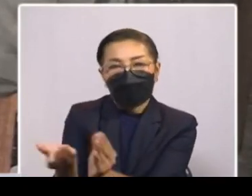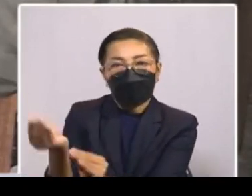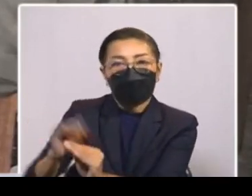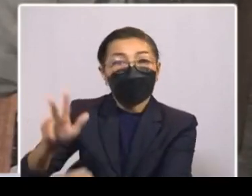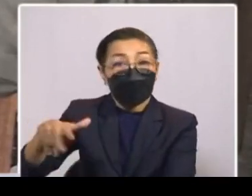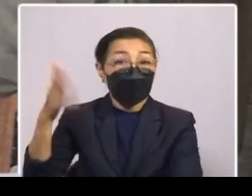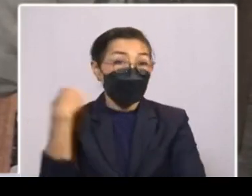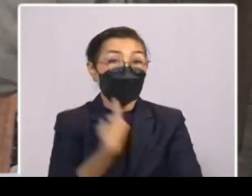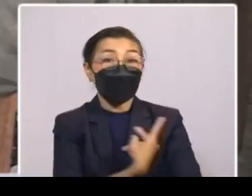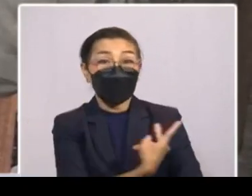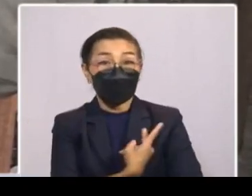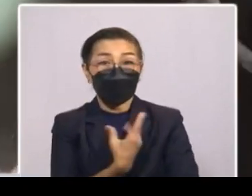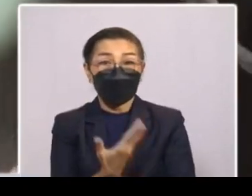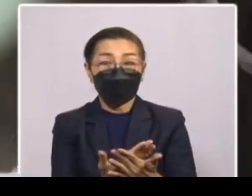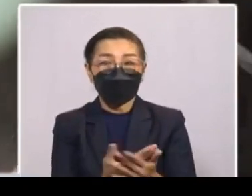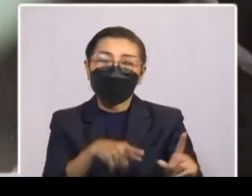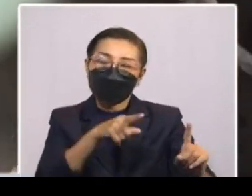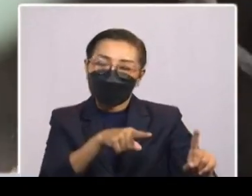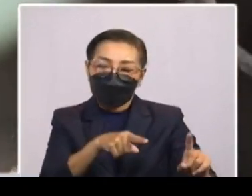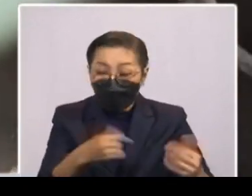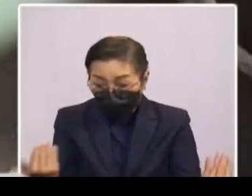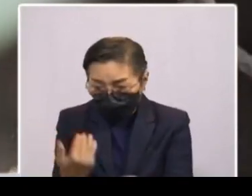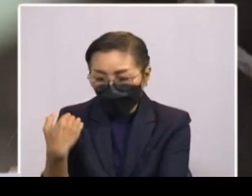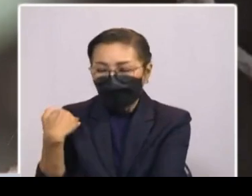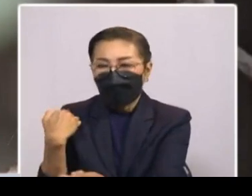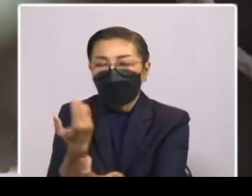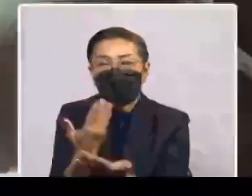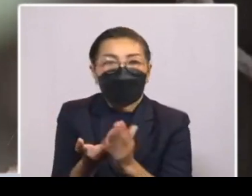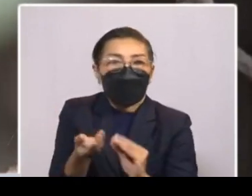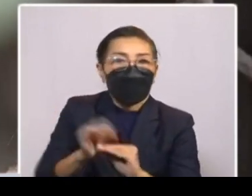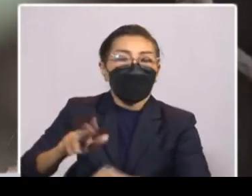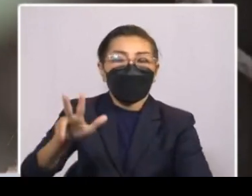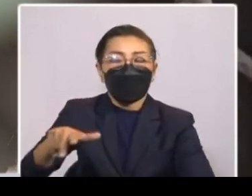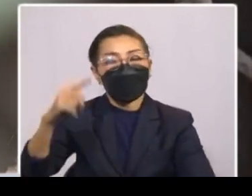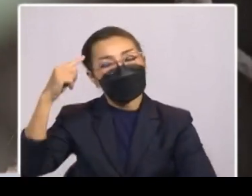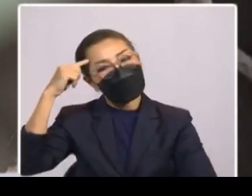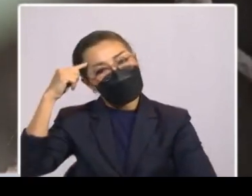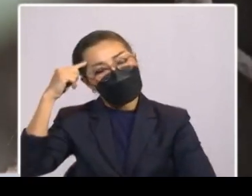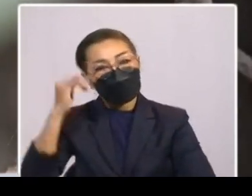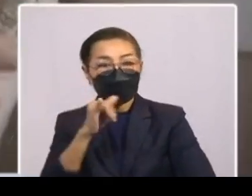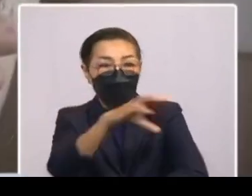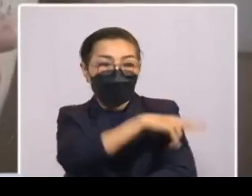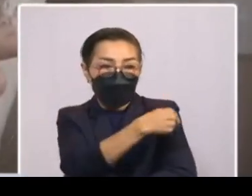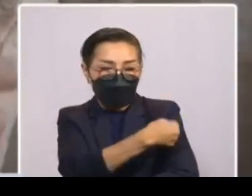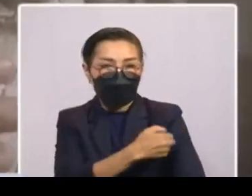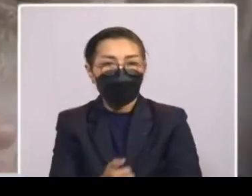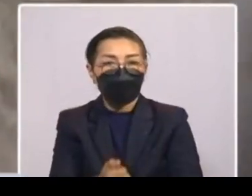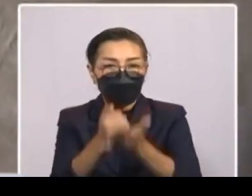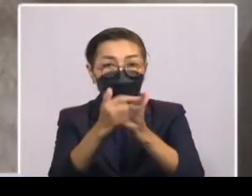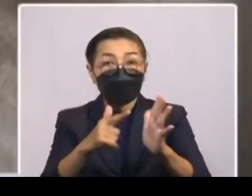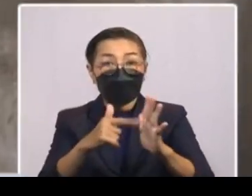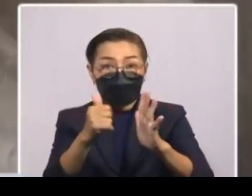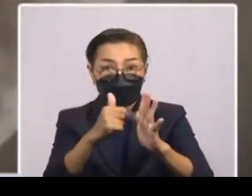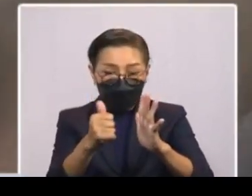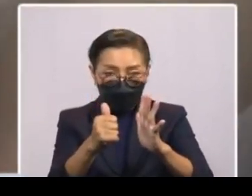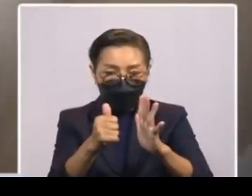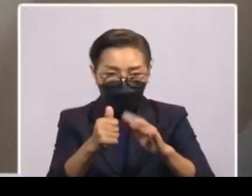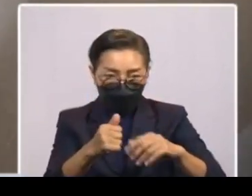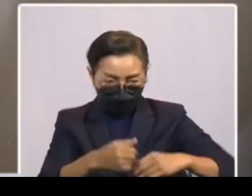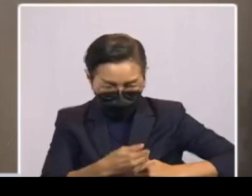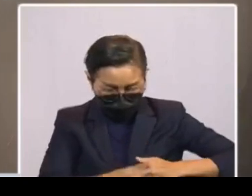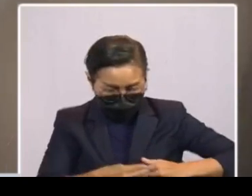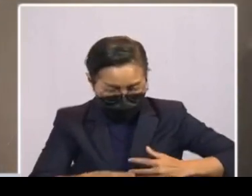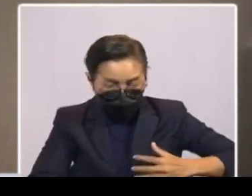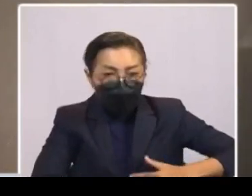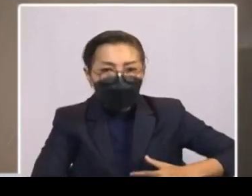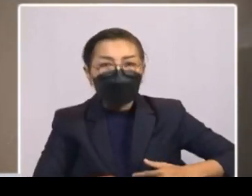ม2คนกินอยู่แค่ 1,000 บาทจึงตัดสินใจฝังยาคุมกำเนิดเพื่อยุติตั้งครรภ์ไม่พึงประสงค์